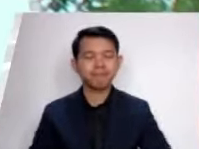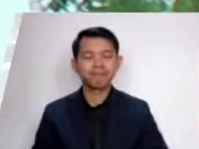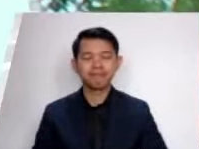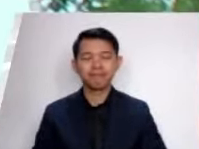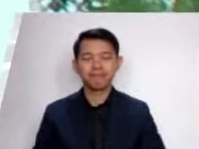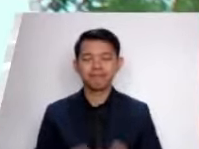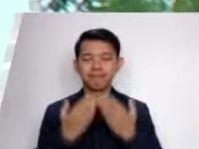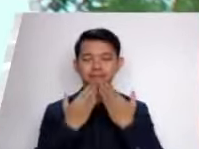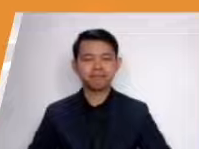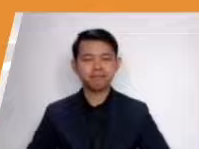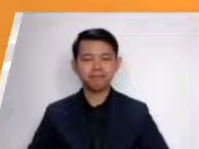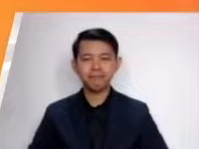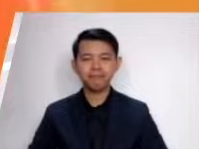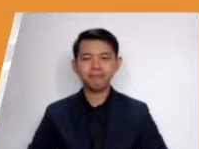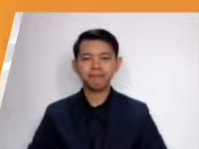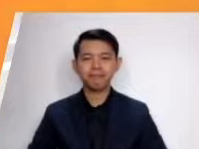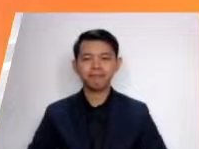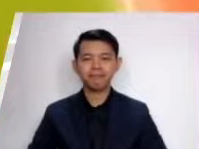Jonathan Andal.